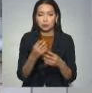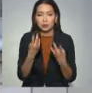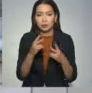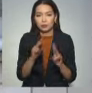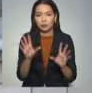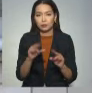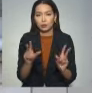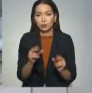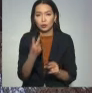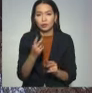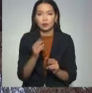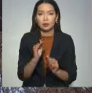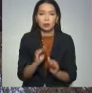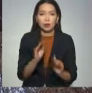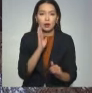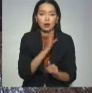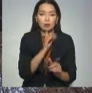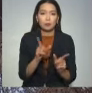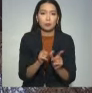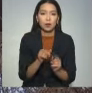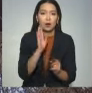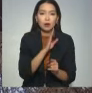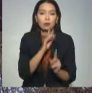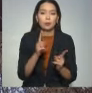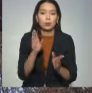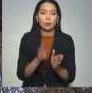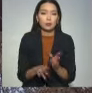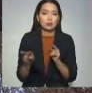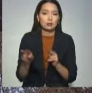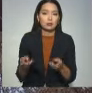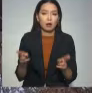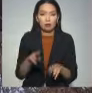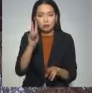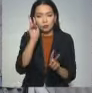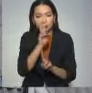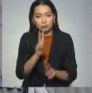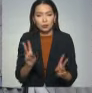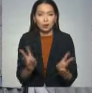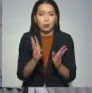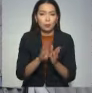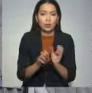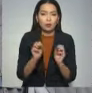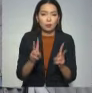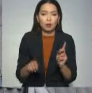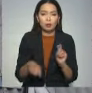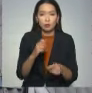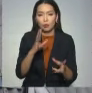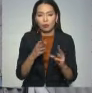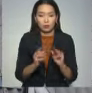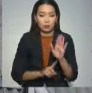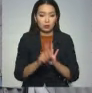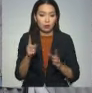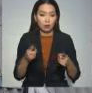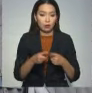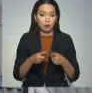бала анасымен бірге, ал анасының не себепті балаларды қараусыз қалдырғаны белгісіз. Өрт қауіпсіздігі талаптарын бұзу бабы бойынша қылмыстық іс